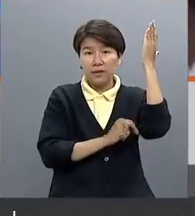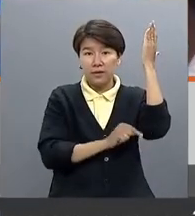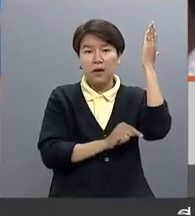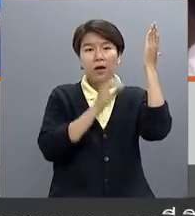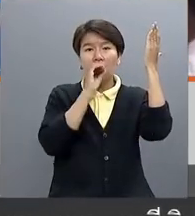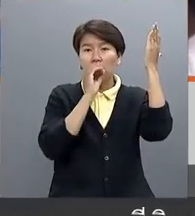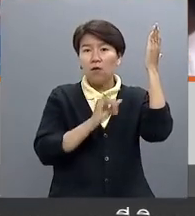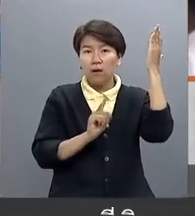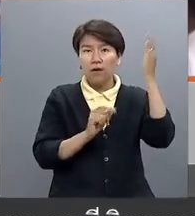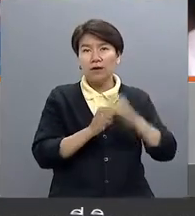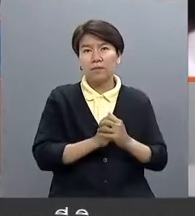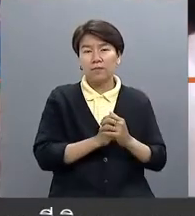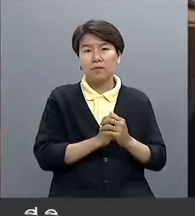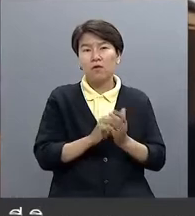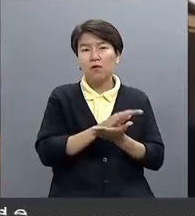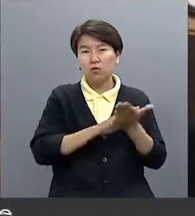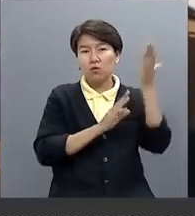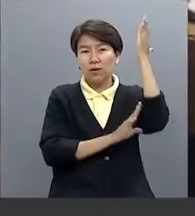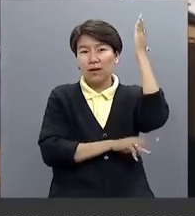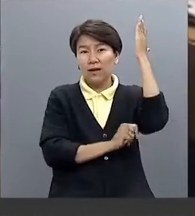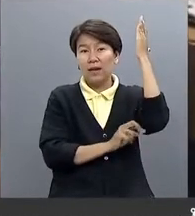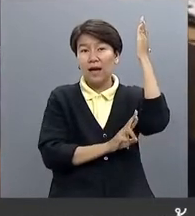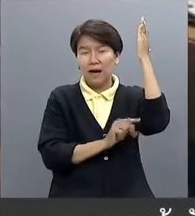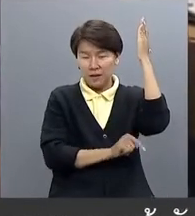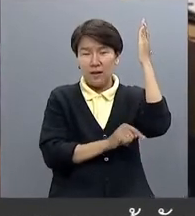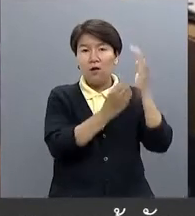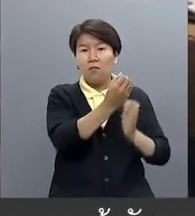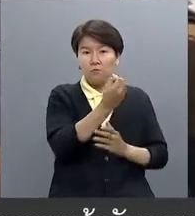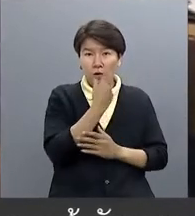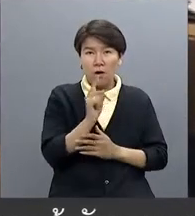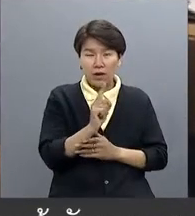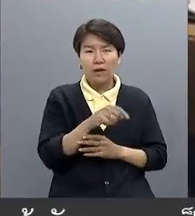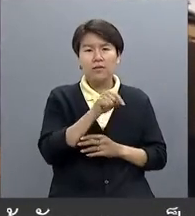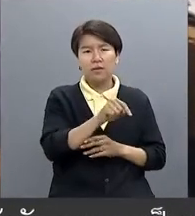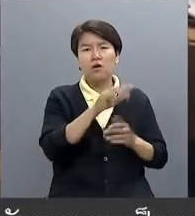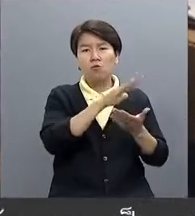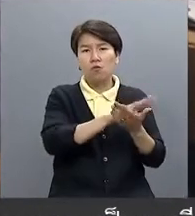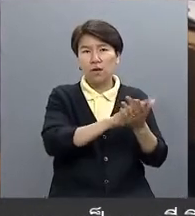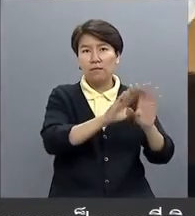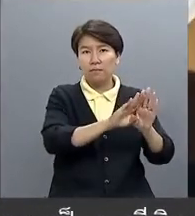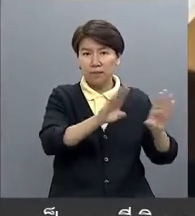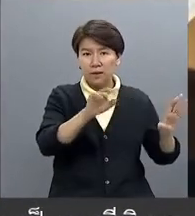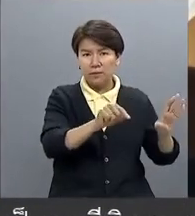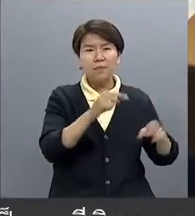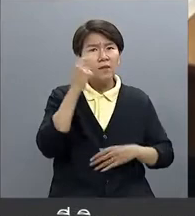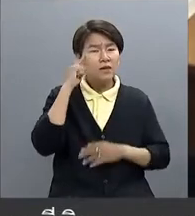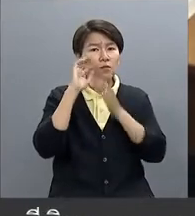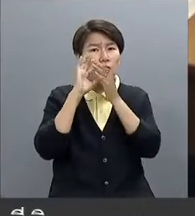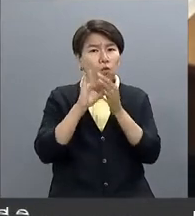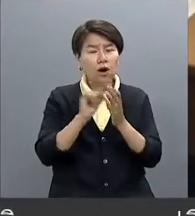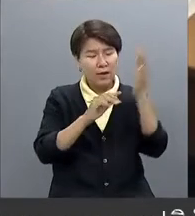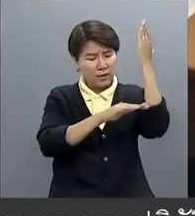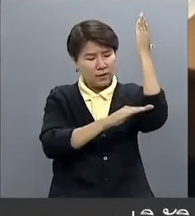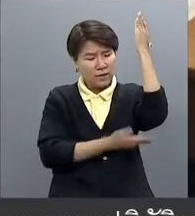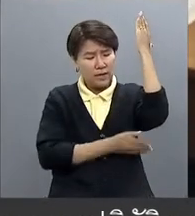ปกติตามมาตรการที่กำหนดแต่ก็ยอมรับว่ากังวลเนื่องจากว่าโรงเรียนนั้นตั้งอยู่ใกล้กับชายแดนจึงอาจจะต้องมีมาตรการ